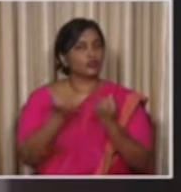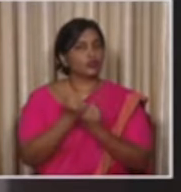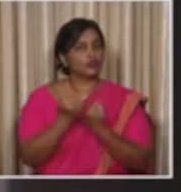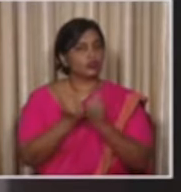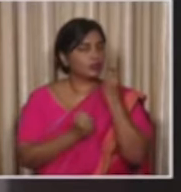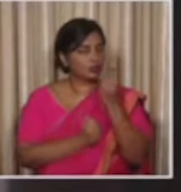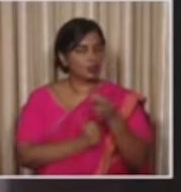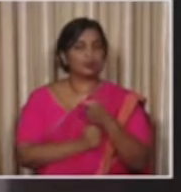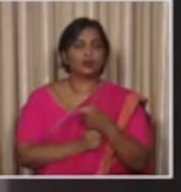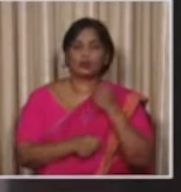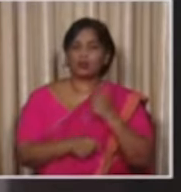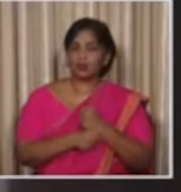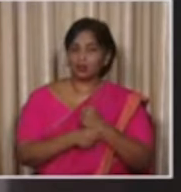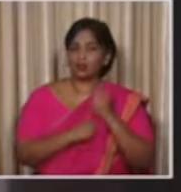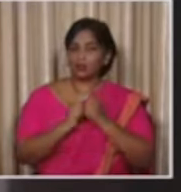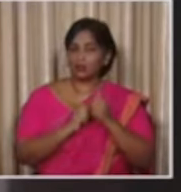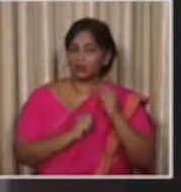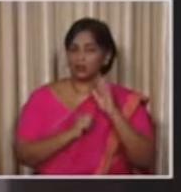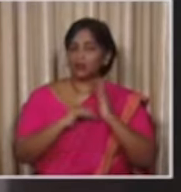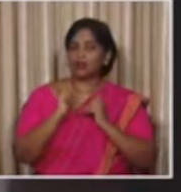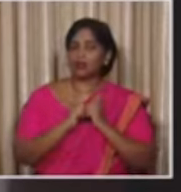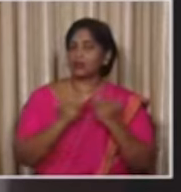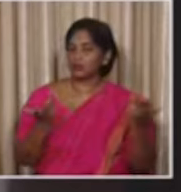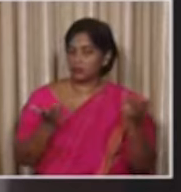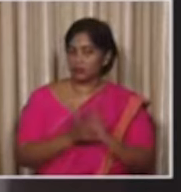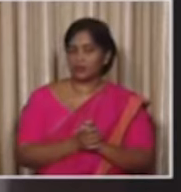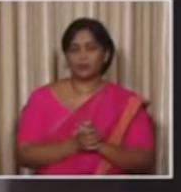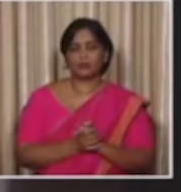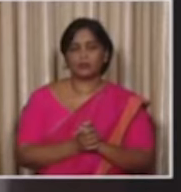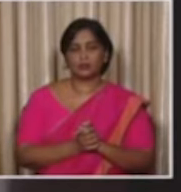ලබා දීමට රජය ක්‍රියාත්මක කරන වැඩපිළිවෙල කවරේද?